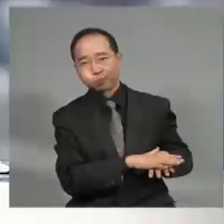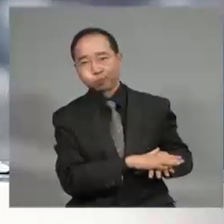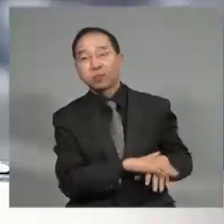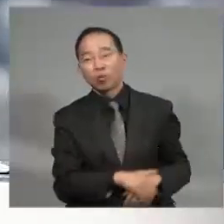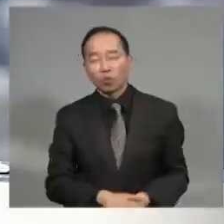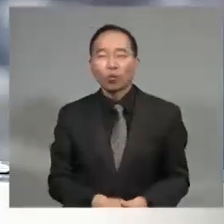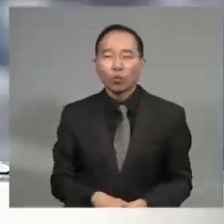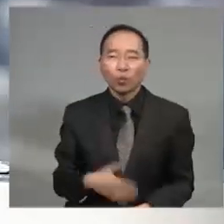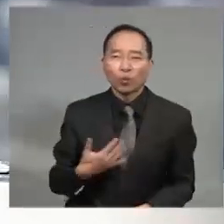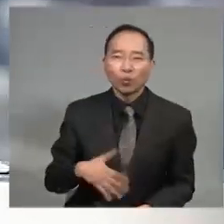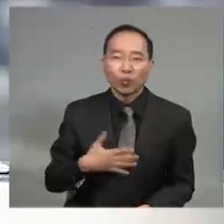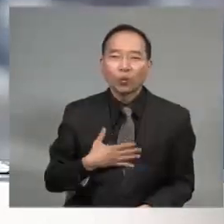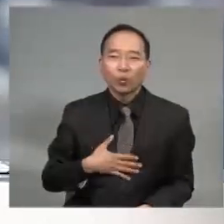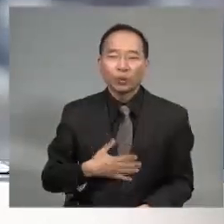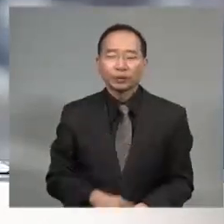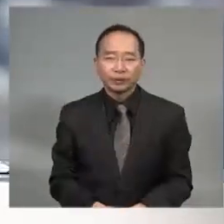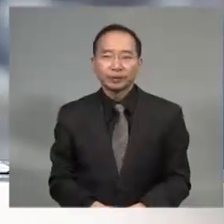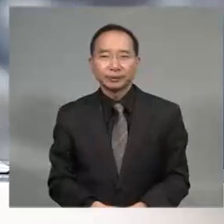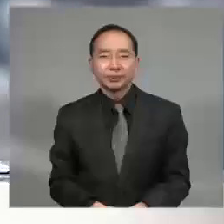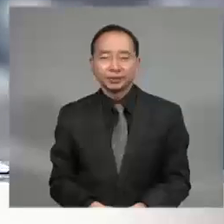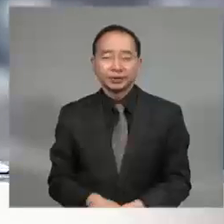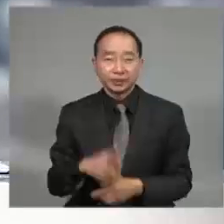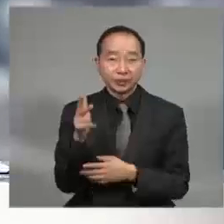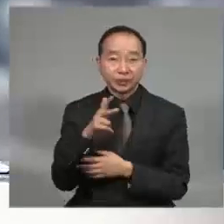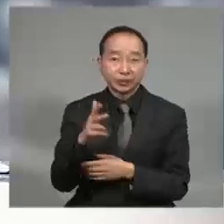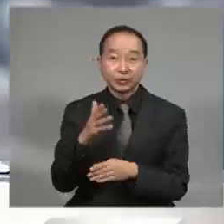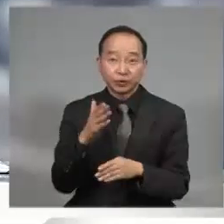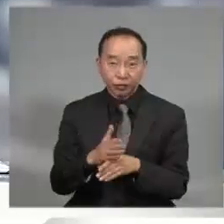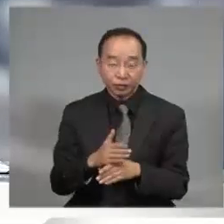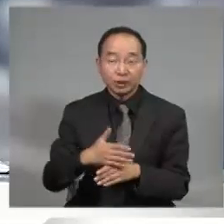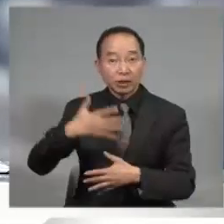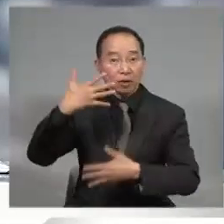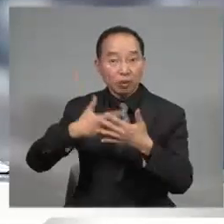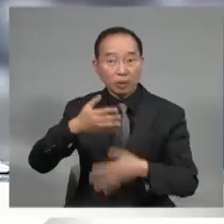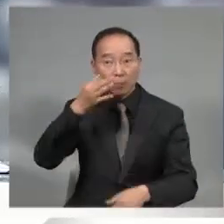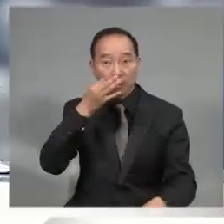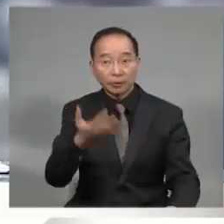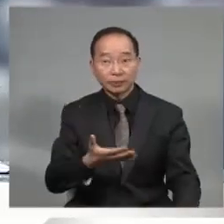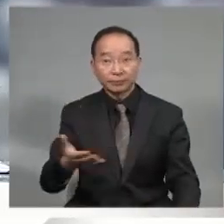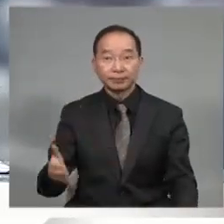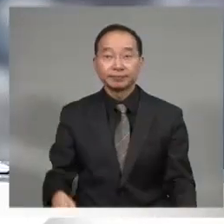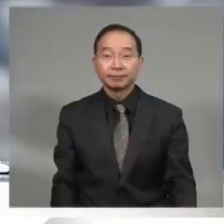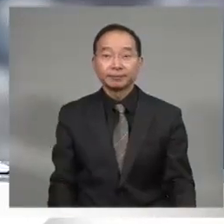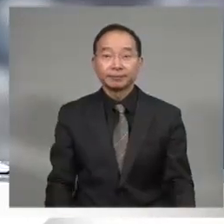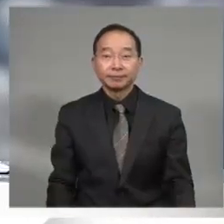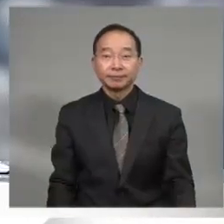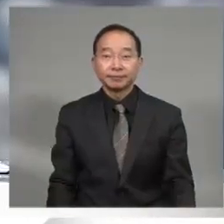알겠습니다. 자, 저희가 실시간으로 좀 전달을 해드리고 있는데요. 준비한 영상도 함께 확인해 보시죠.